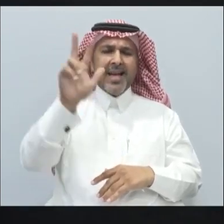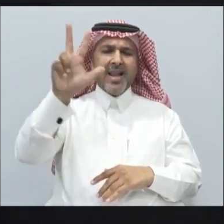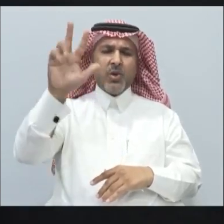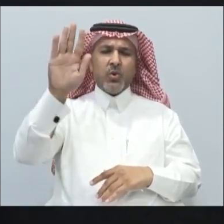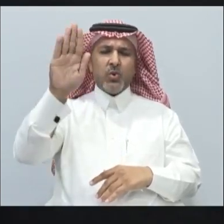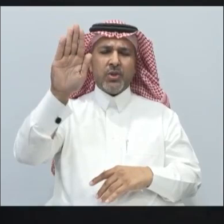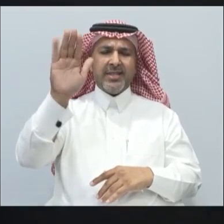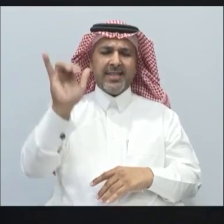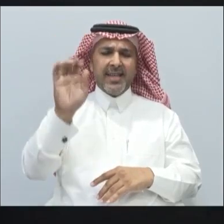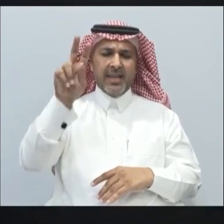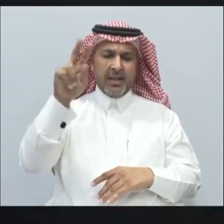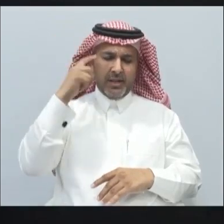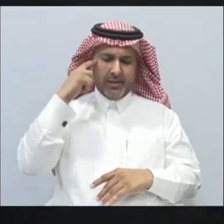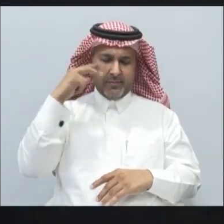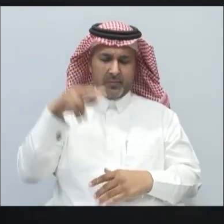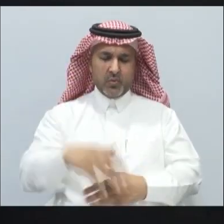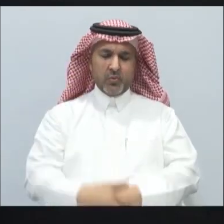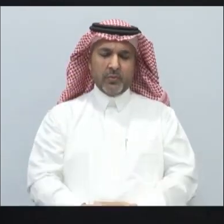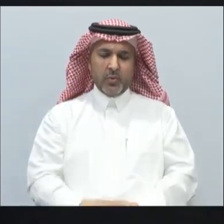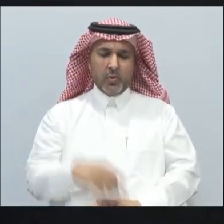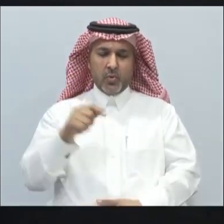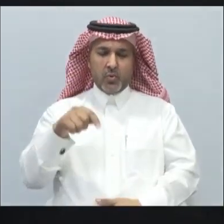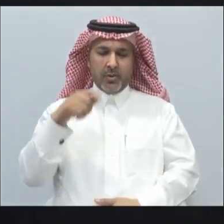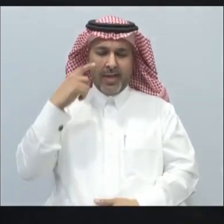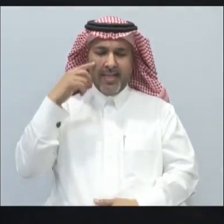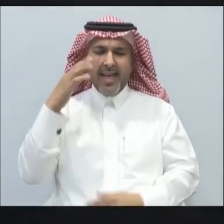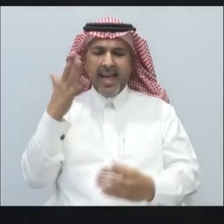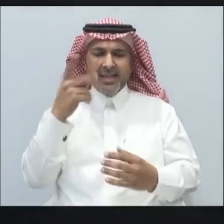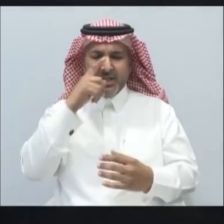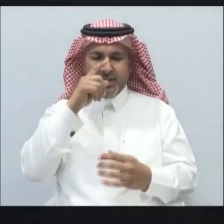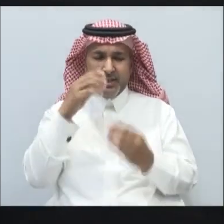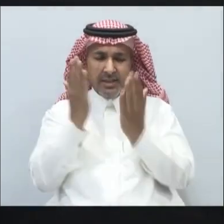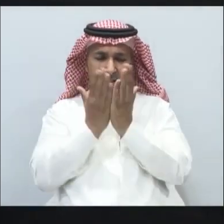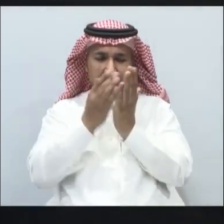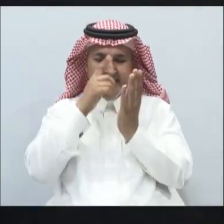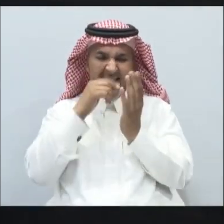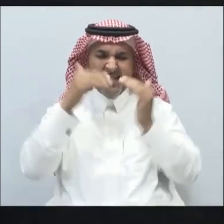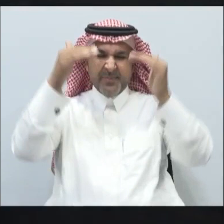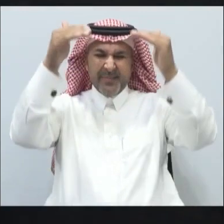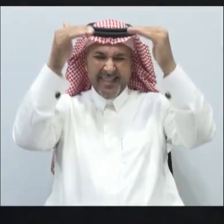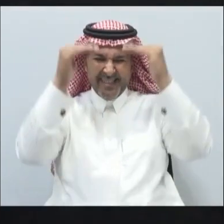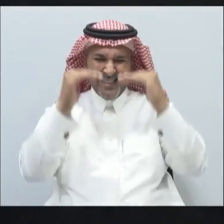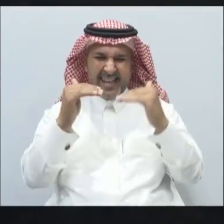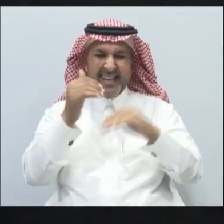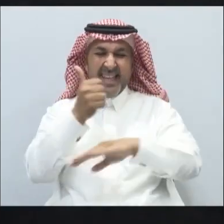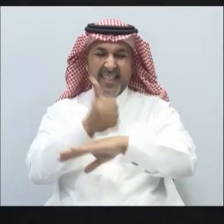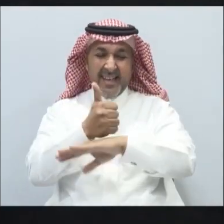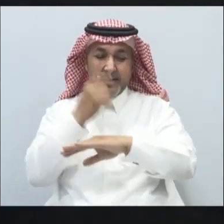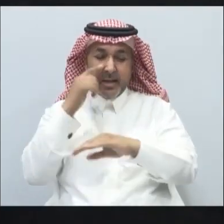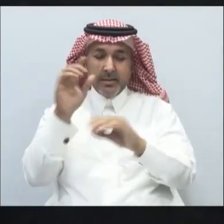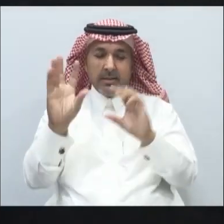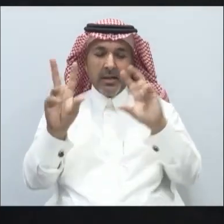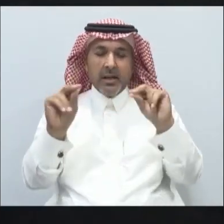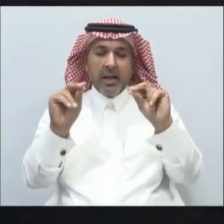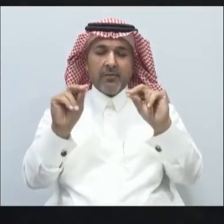كانوا قوى لعدد واحد فهنا استطيع استعمال هذه الطريقه لو اختلفت يعني الاساسات ما اقدر اوحده على